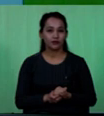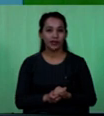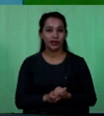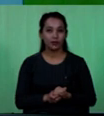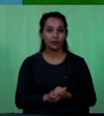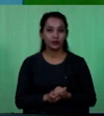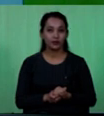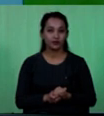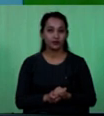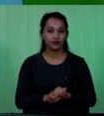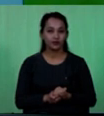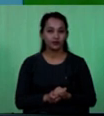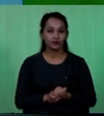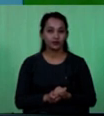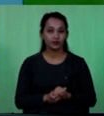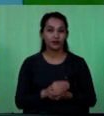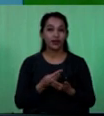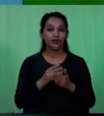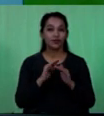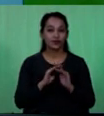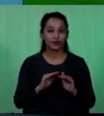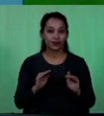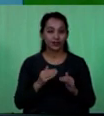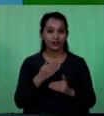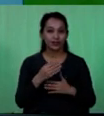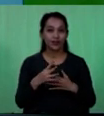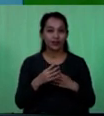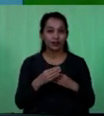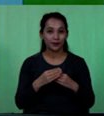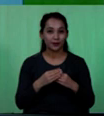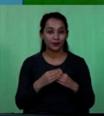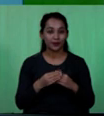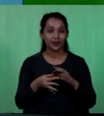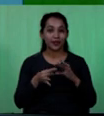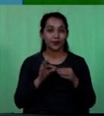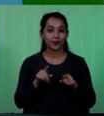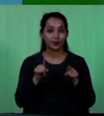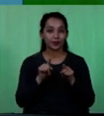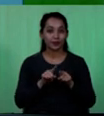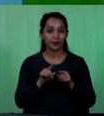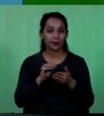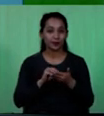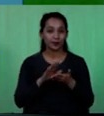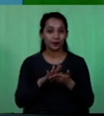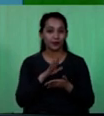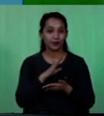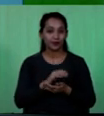A? Belgiladingiz ha. Aziz o'quvchilar, sizlar ham ushbu gaplarni xuddi shunday